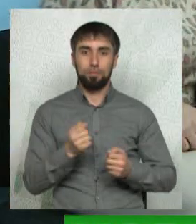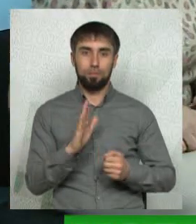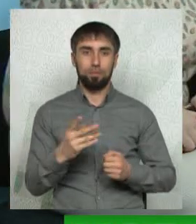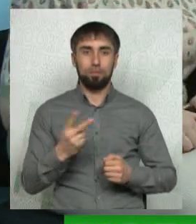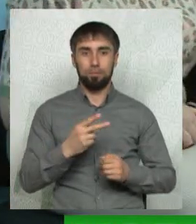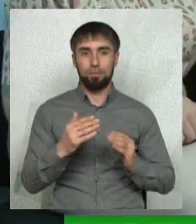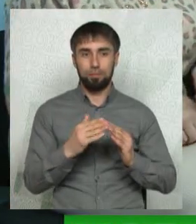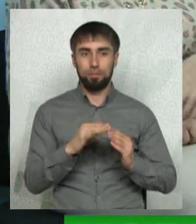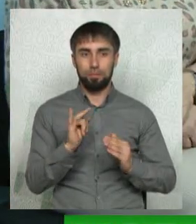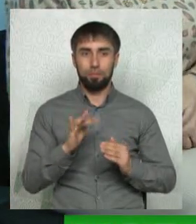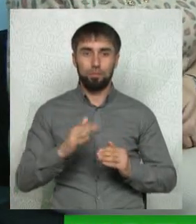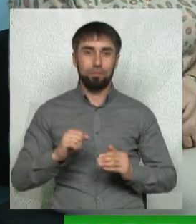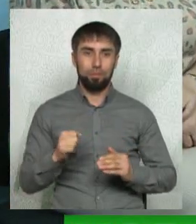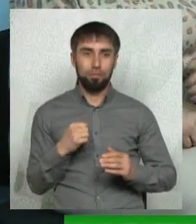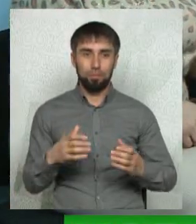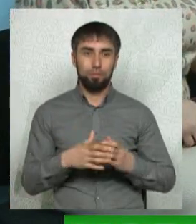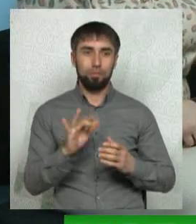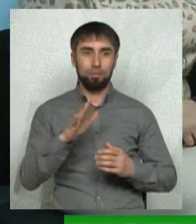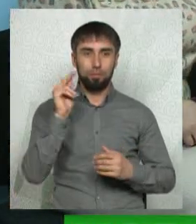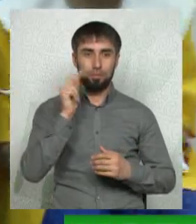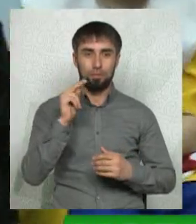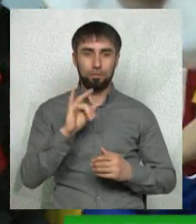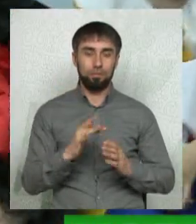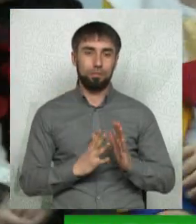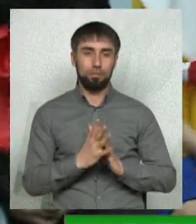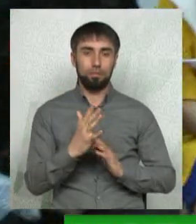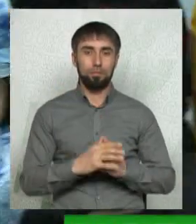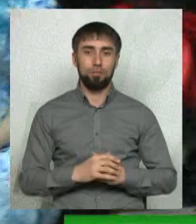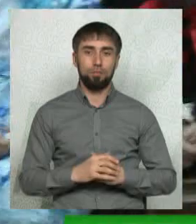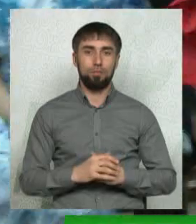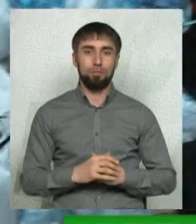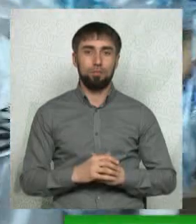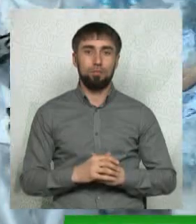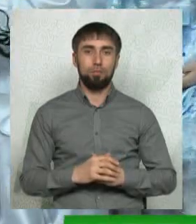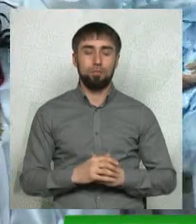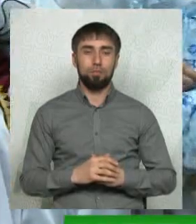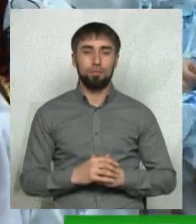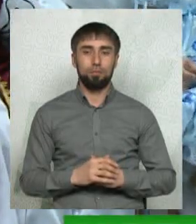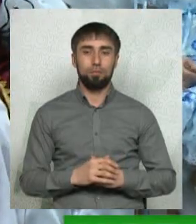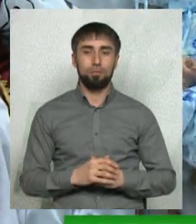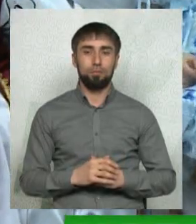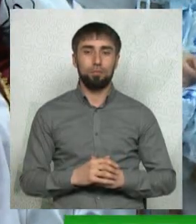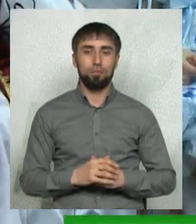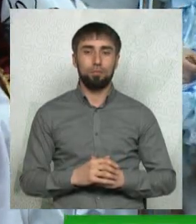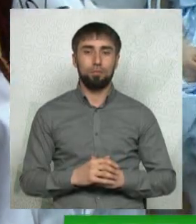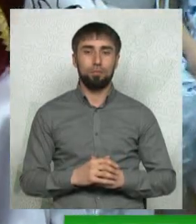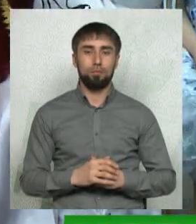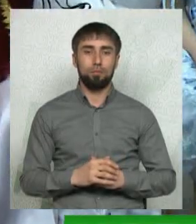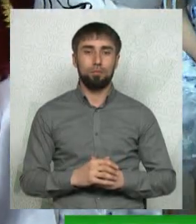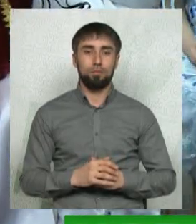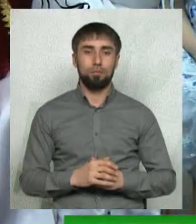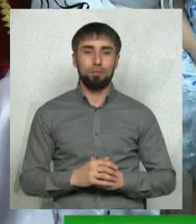дом. Заведут друзей, будут учиться и расти. Надо ключик раздобыть. Ключик этот